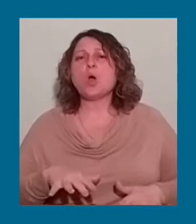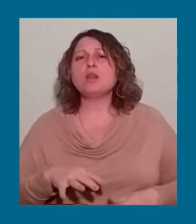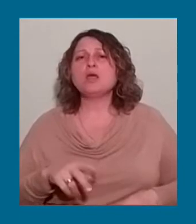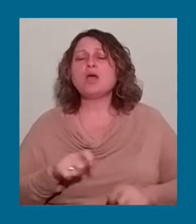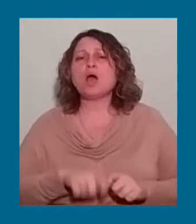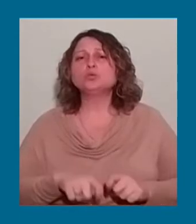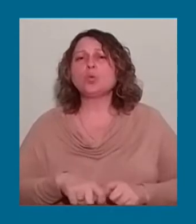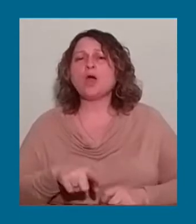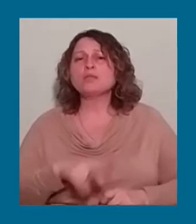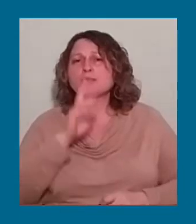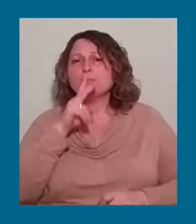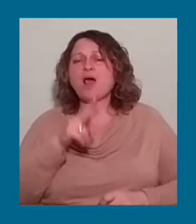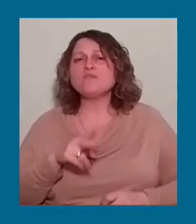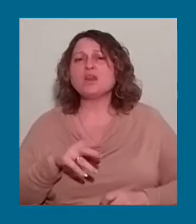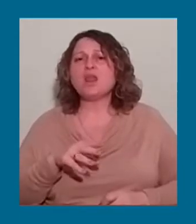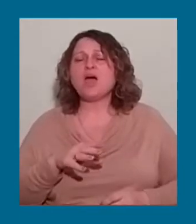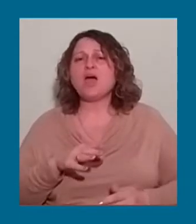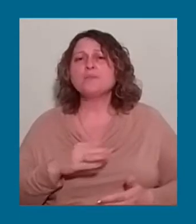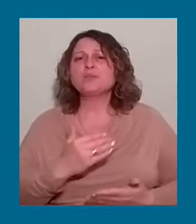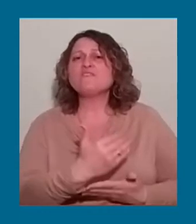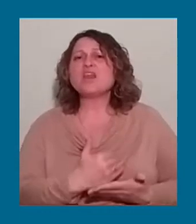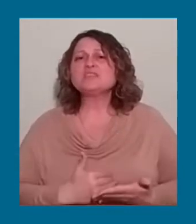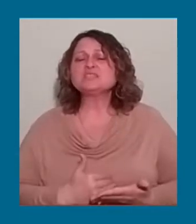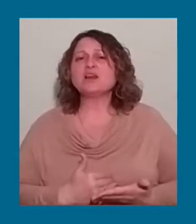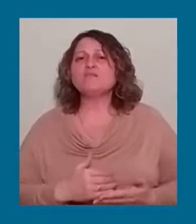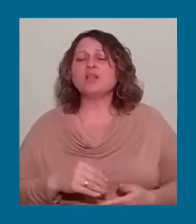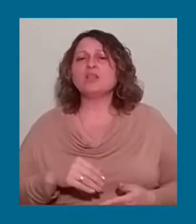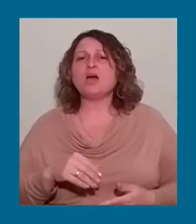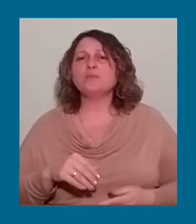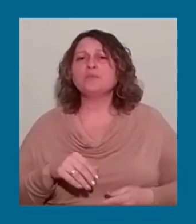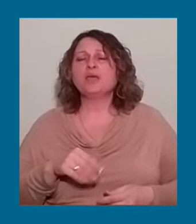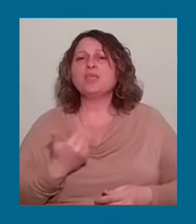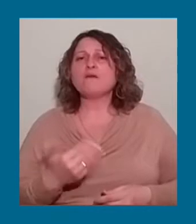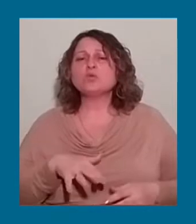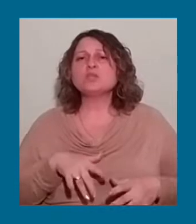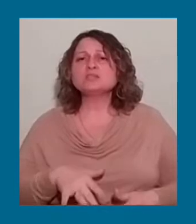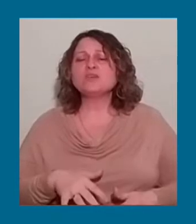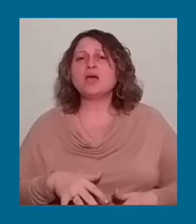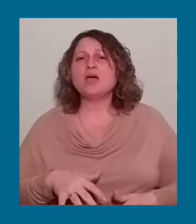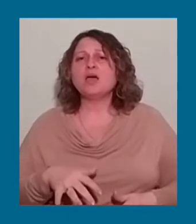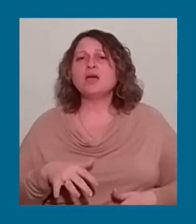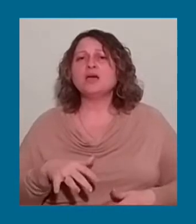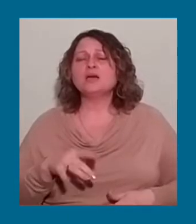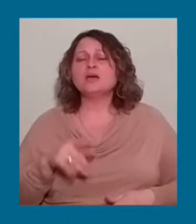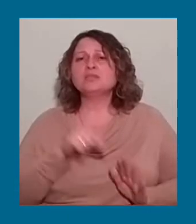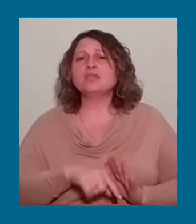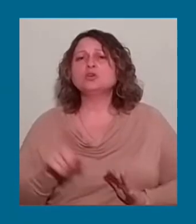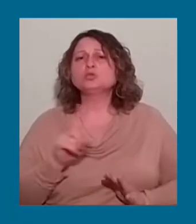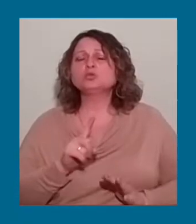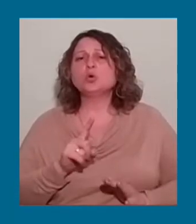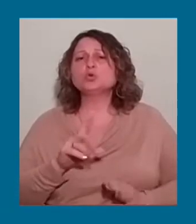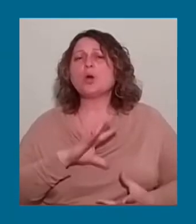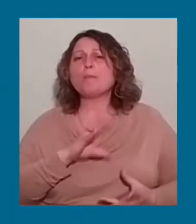она неправильно квалифицировала действия. То есть были расхождения фактически в тех событиях, которые они описывали,